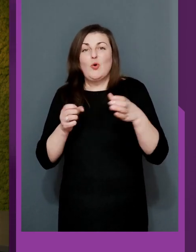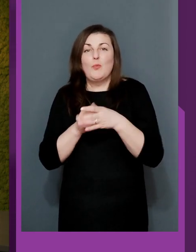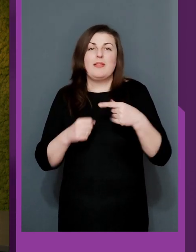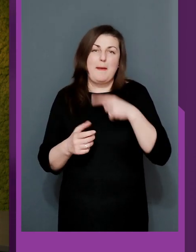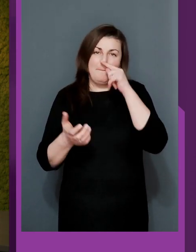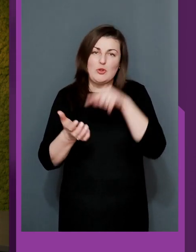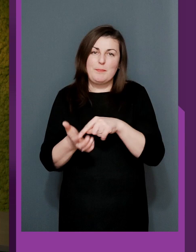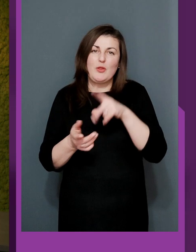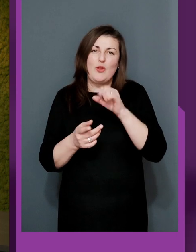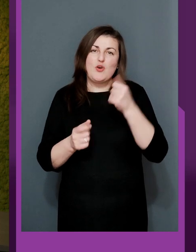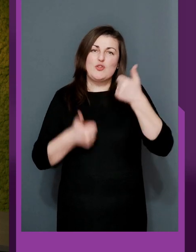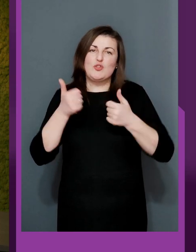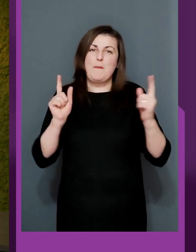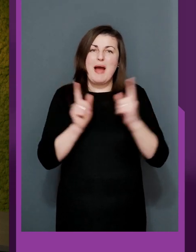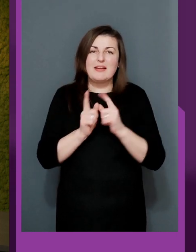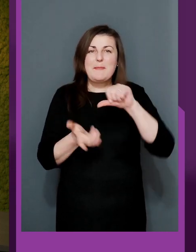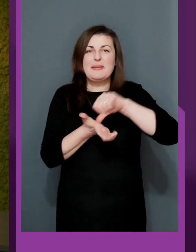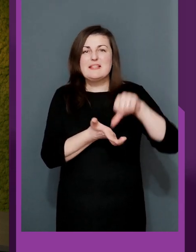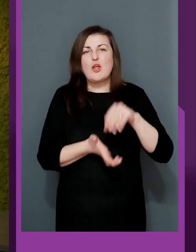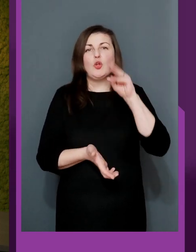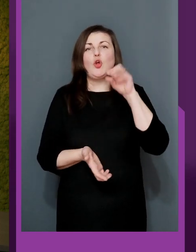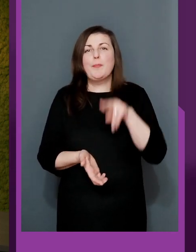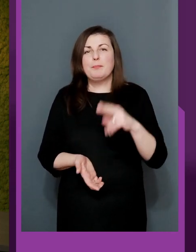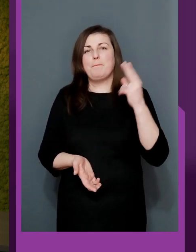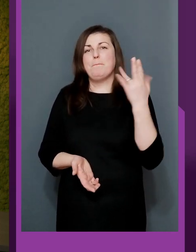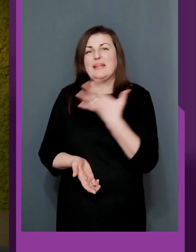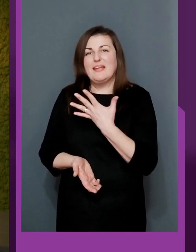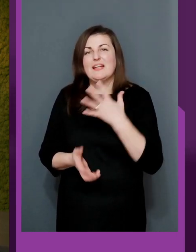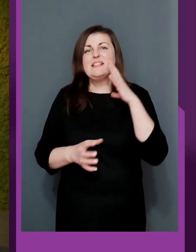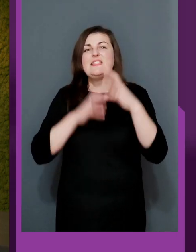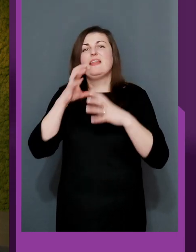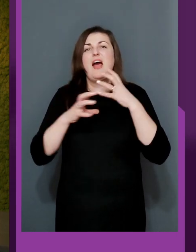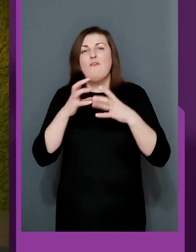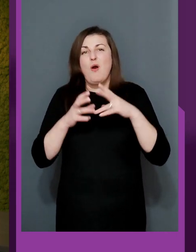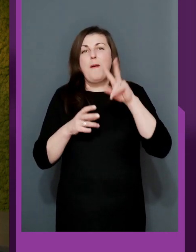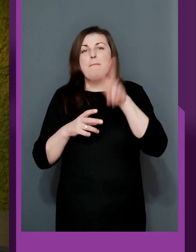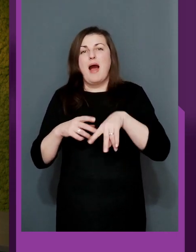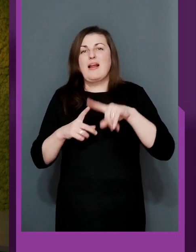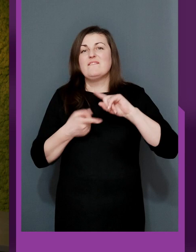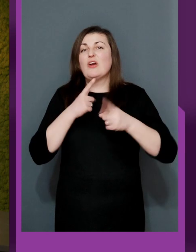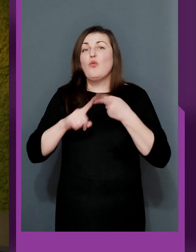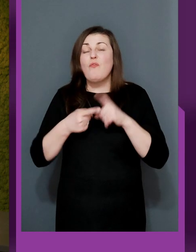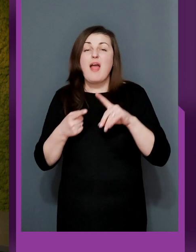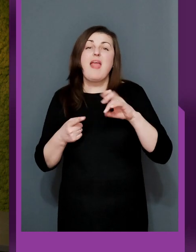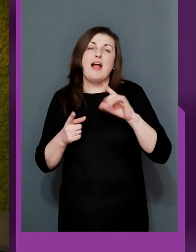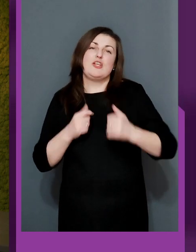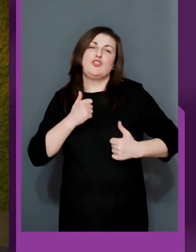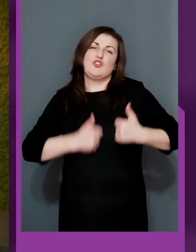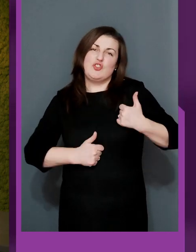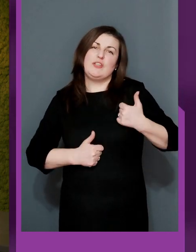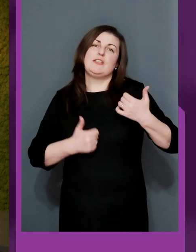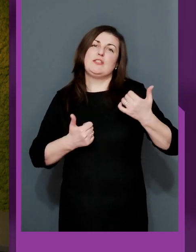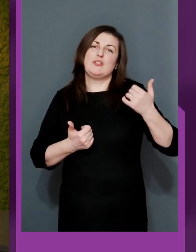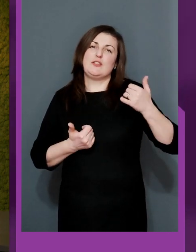нам потрапляли до суперників представники топ вої п'ятірки світового парафехтування але з честю з